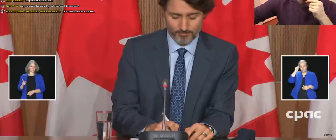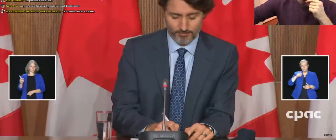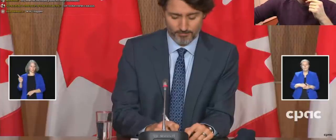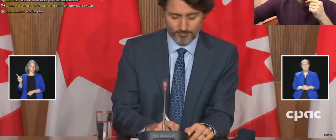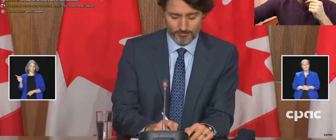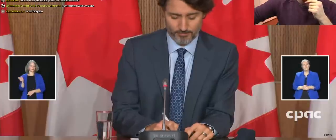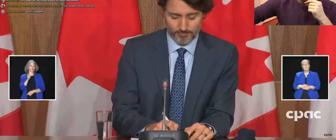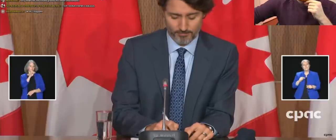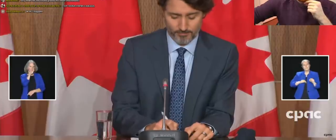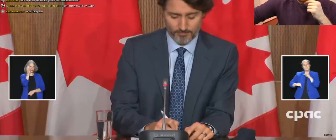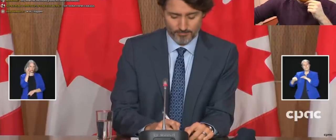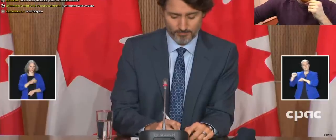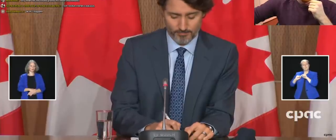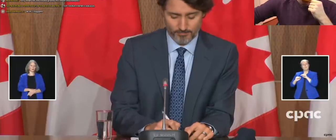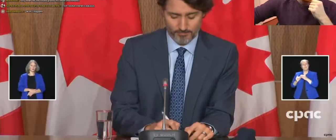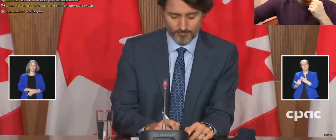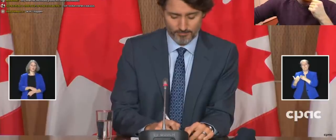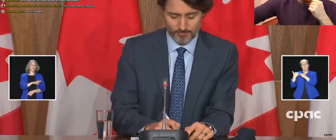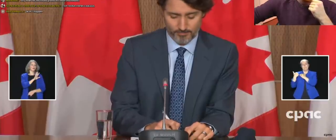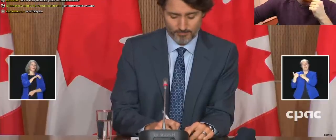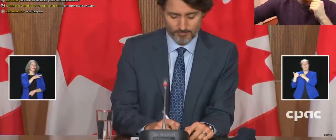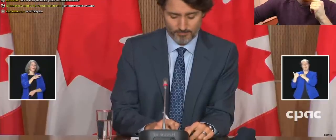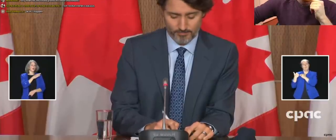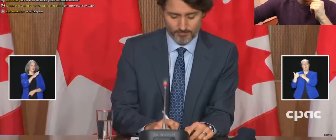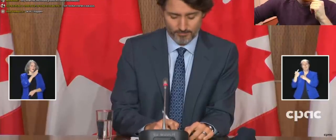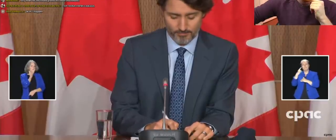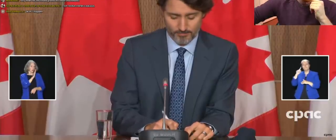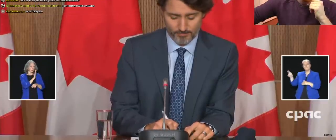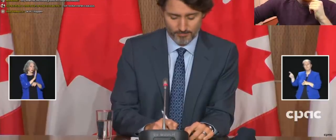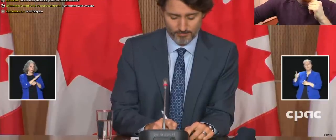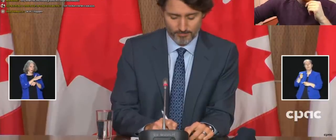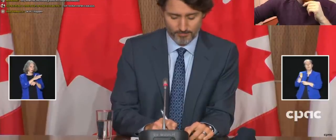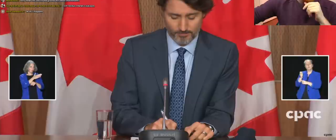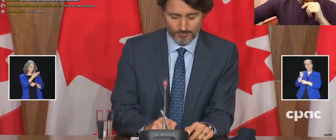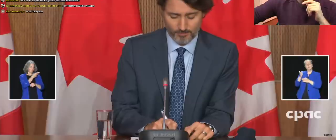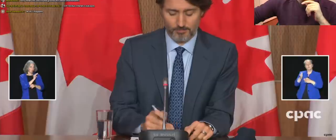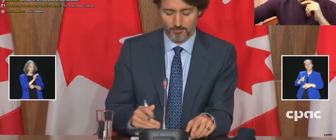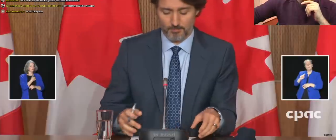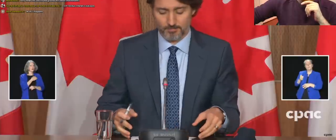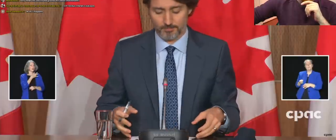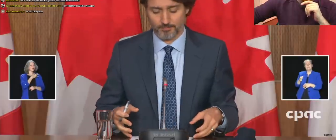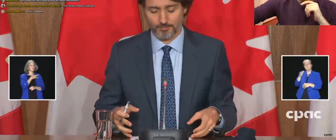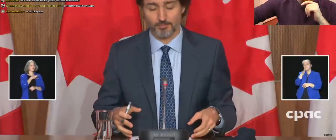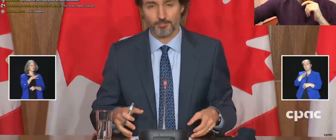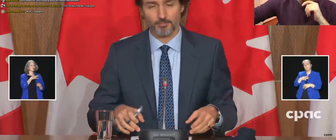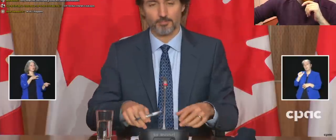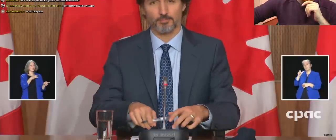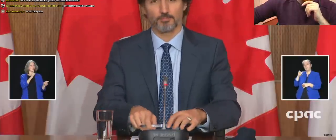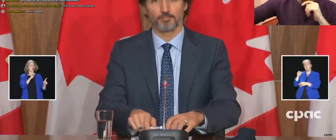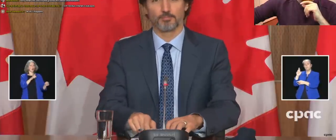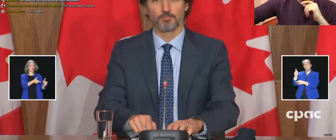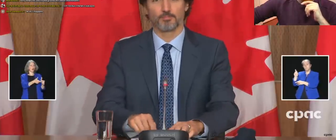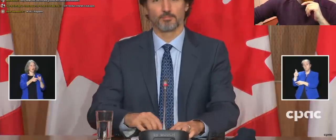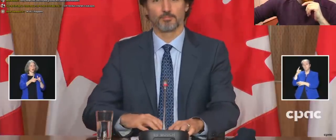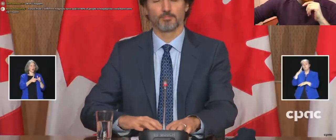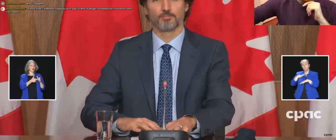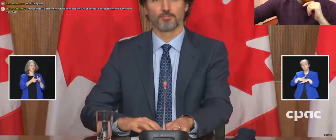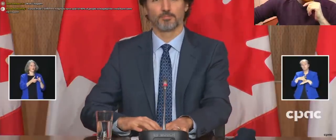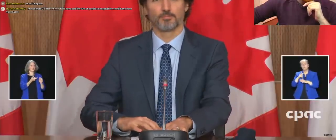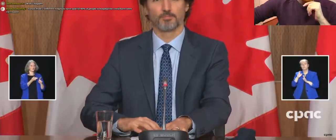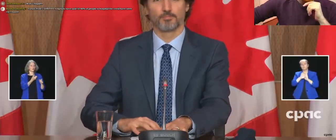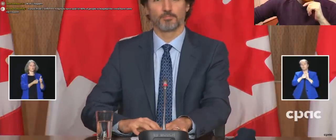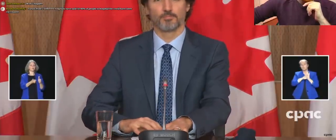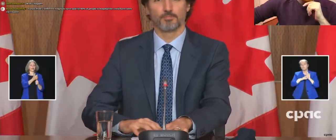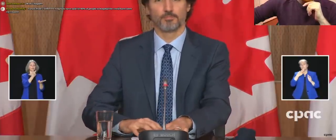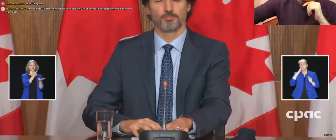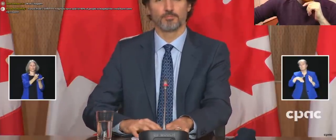revenir sur le mandat qui a été confié à l'ex-juge Arbour hier concernant les inconduites sexuelles dans l'armée. Je me demandais, en fait, je voulais vous entendre à savoir